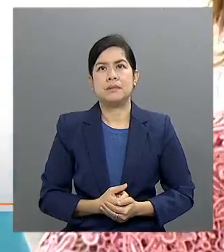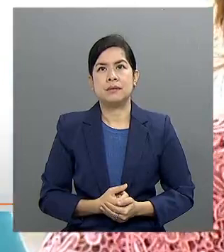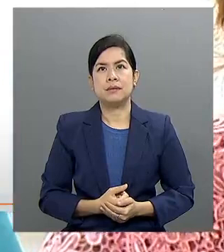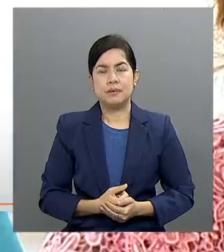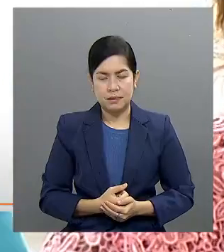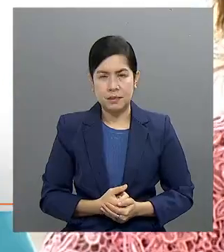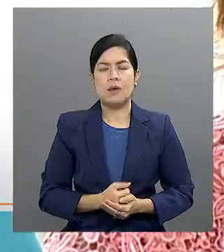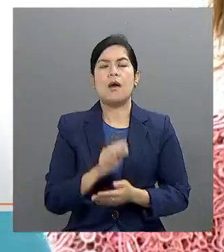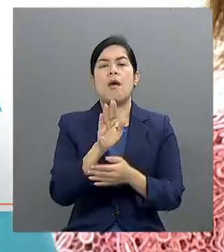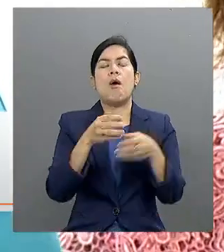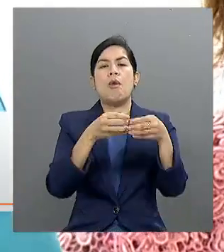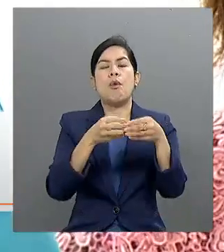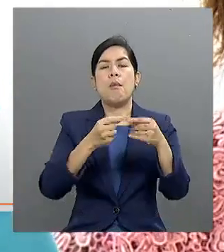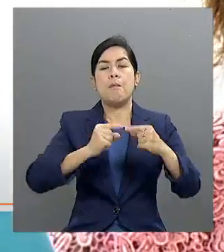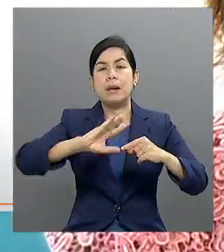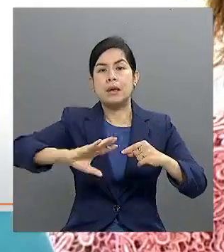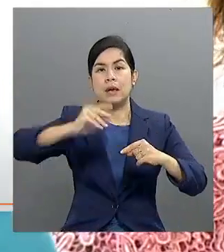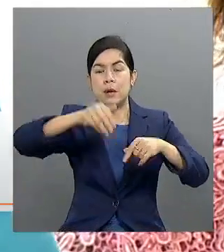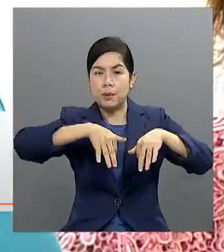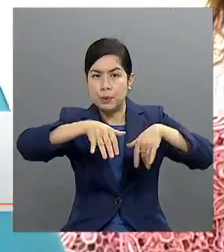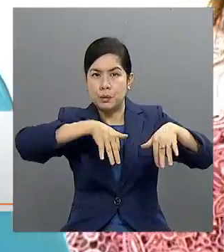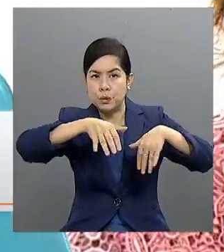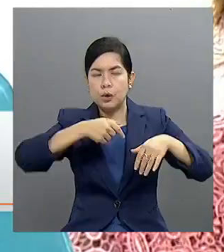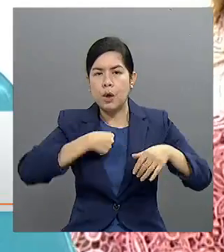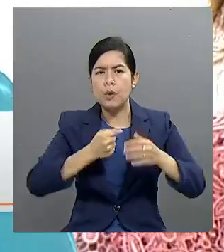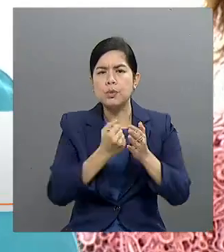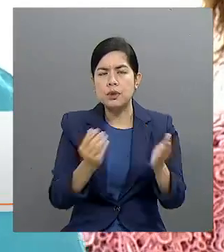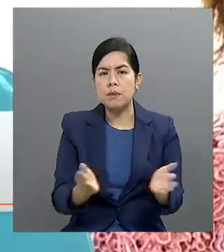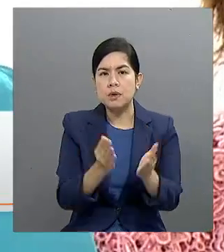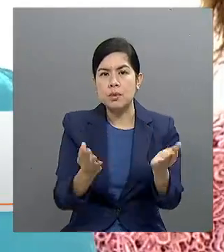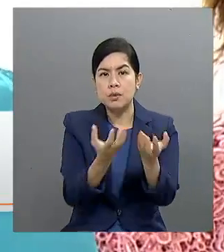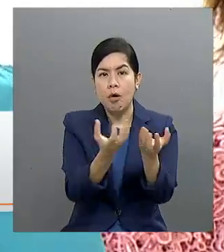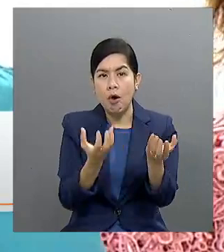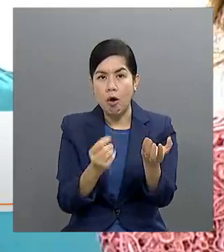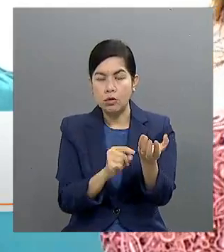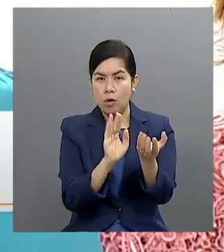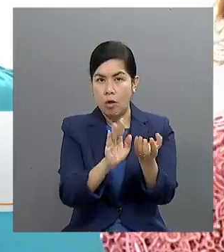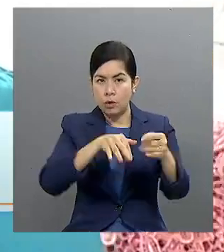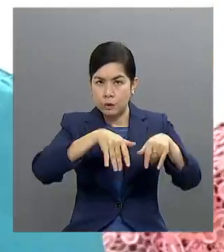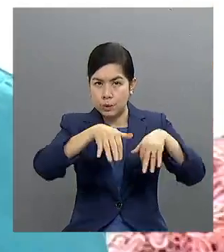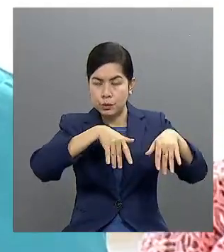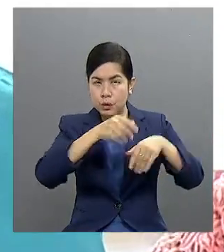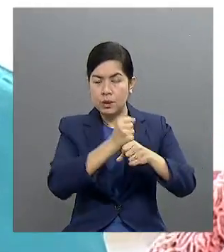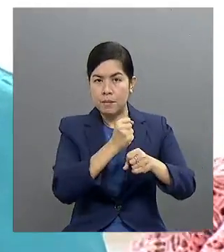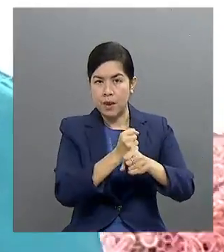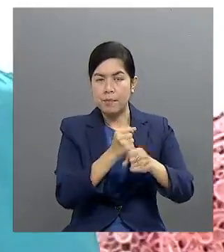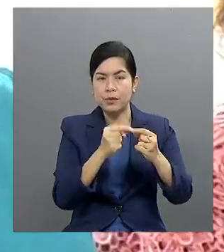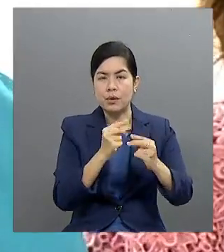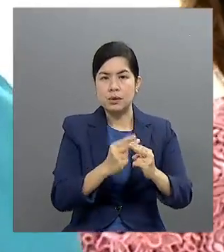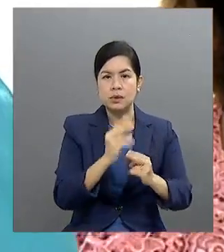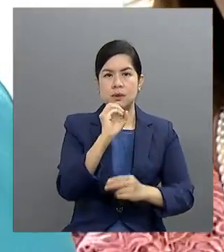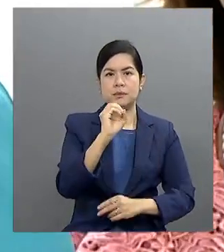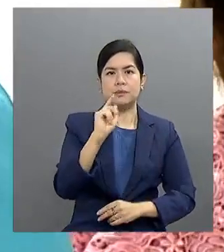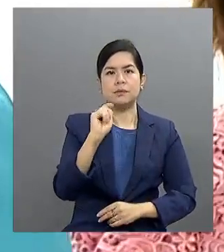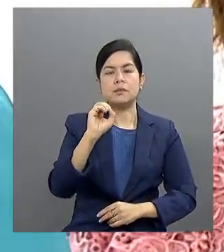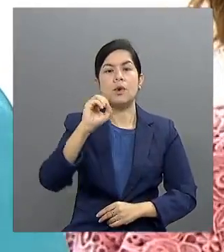ราสนับสนุนเรื่องการผลิตภัณฑ์โอท็อปนะคะเราส่งเสริมตั้งแต่เรื่องของการผลิตตั้งแต่ตัวผู้ผลิตนะ คะ